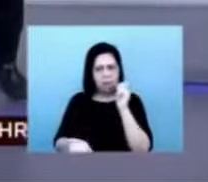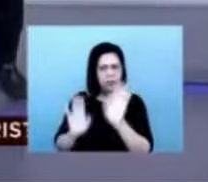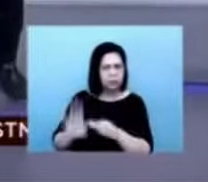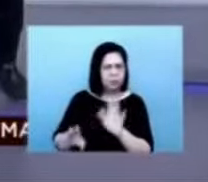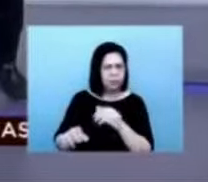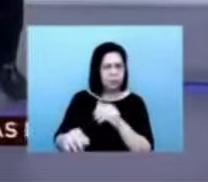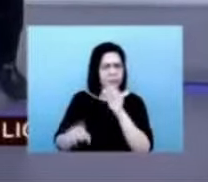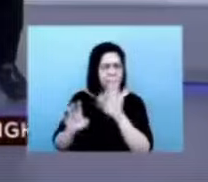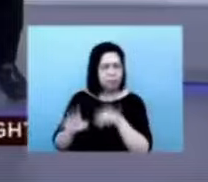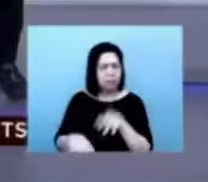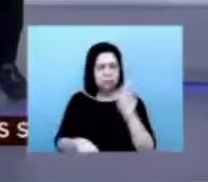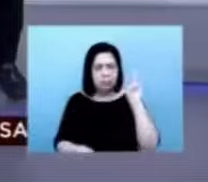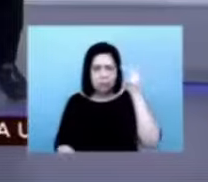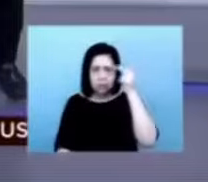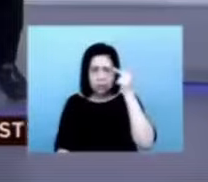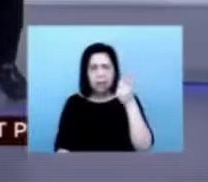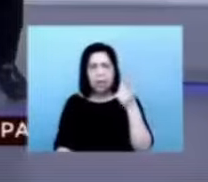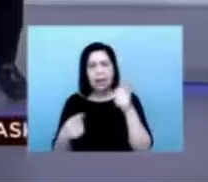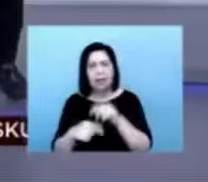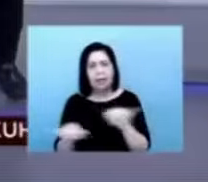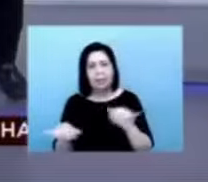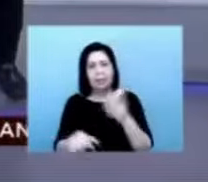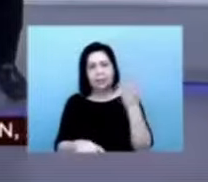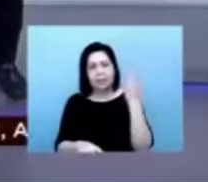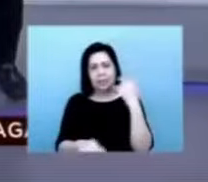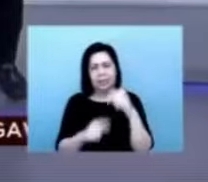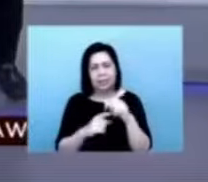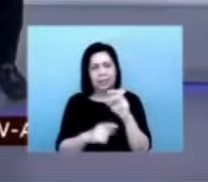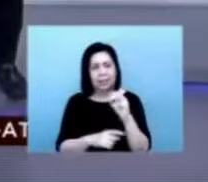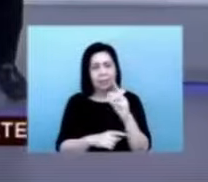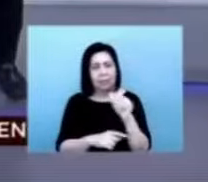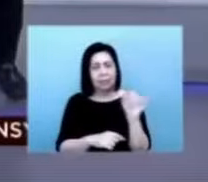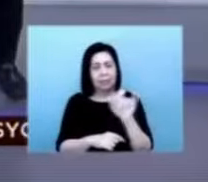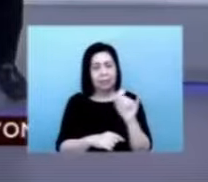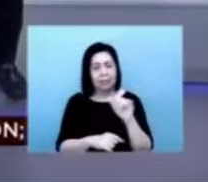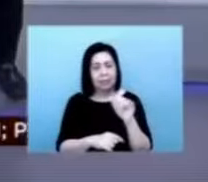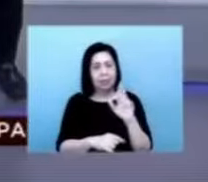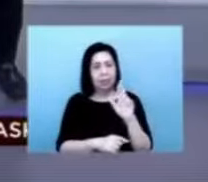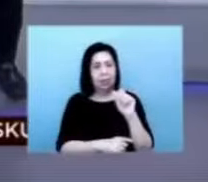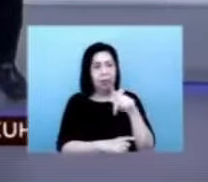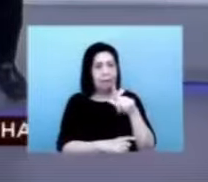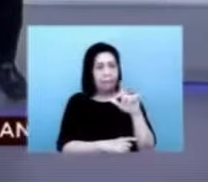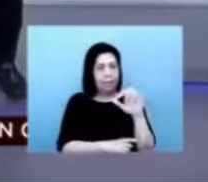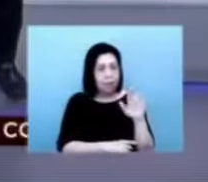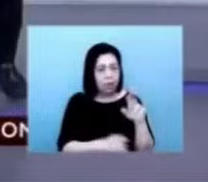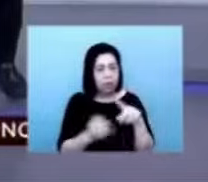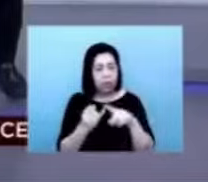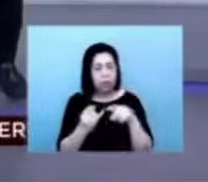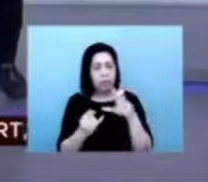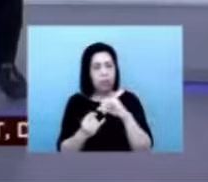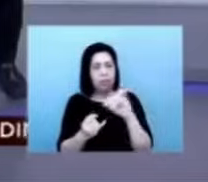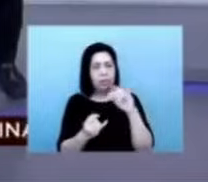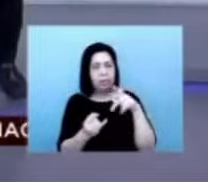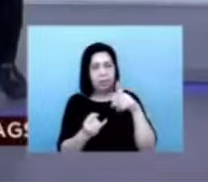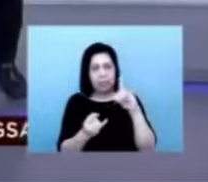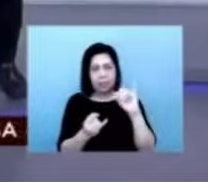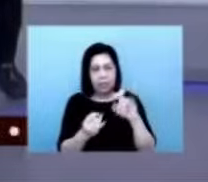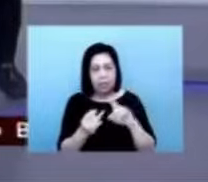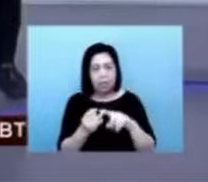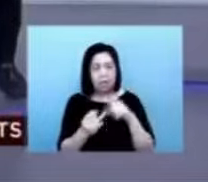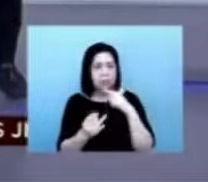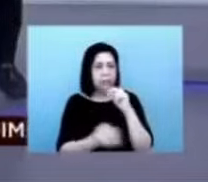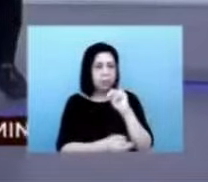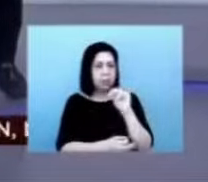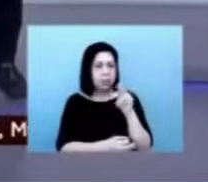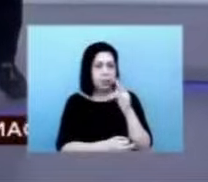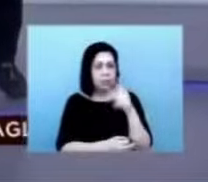politiko. Nangyari na rin daw ito dati sa media outlets gaya po ng Rappler at ng Inquirer. Ayon sa NUJP, maraming beses